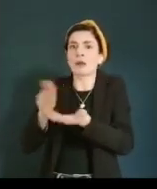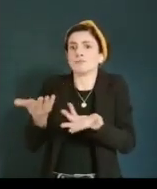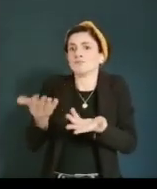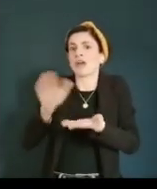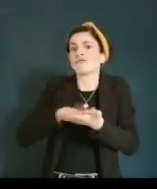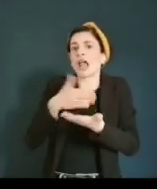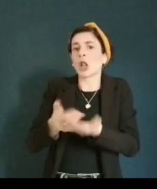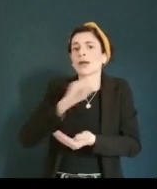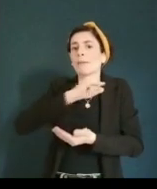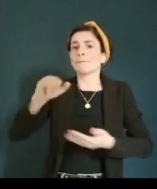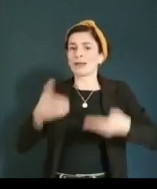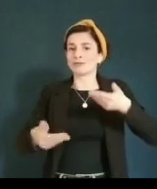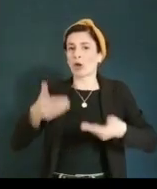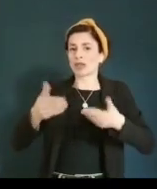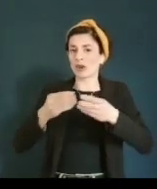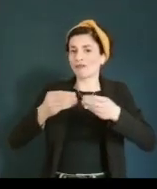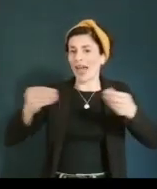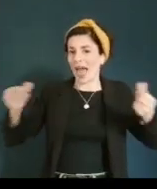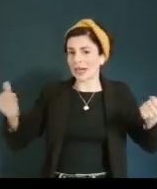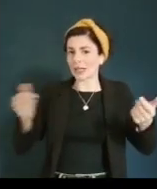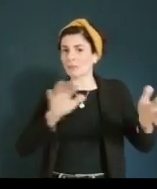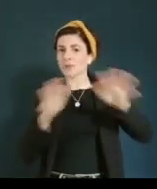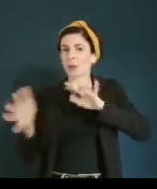4 pani con mezzo chilo.